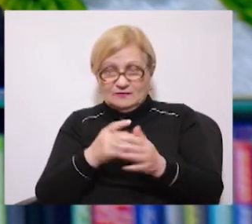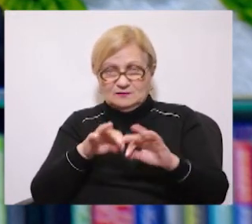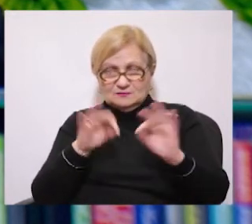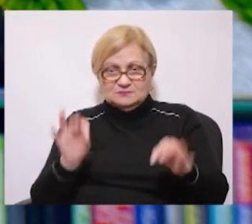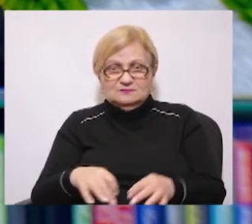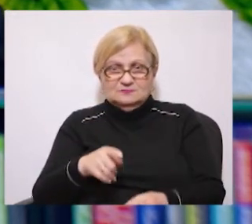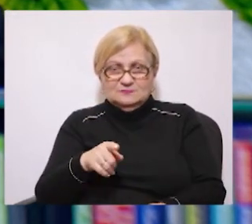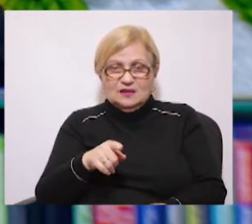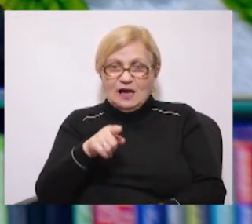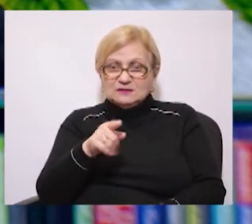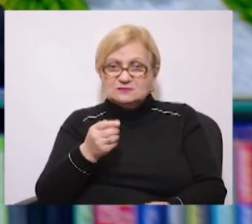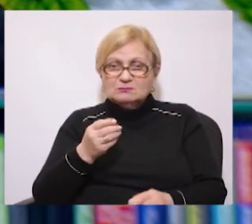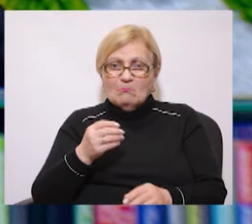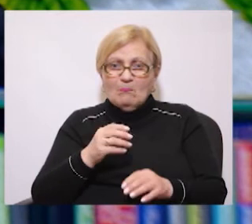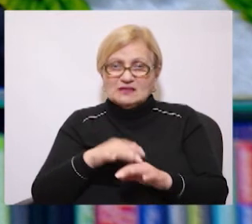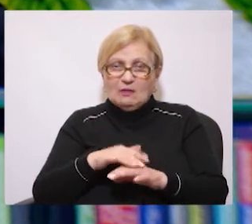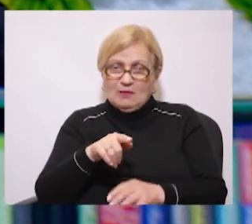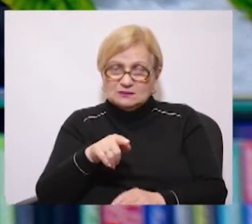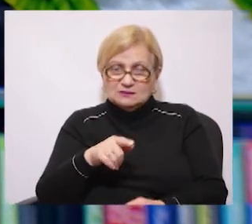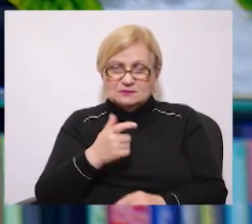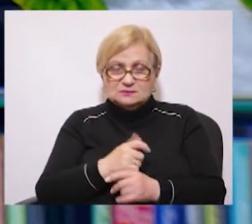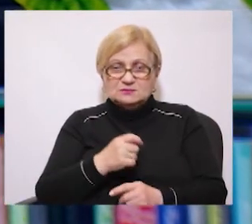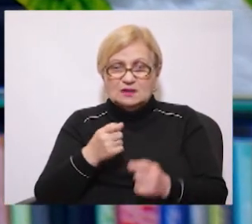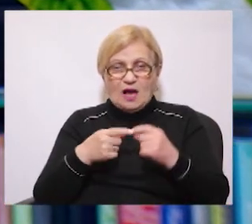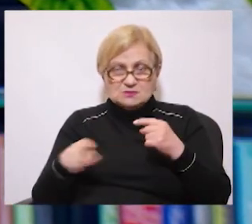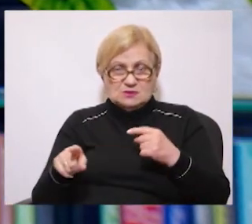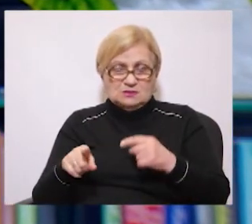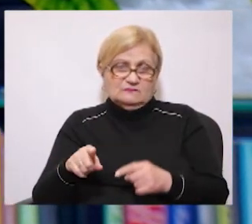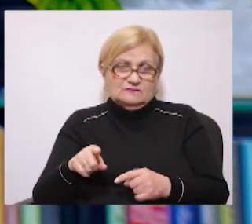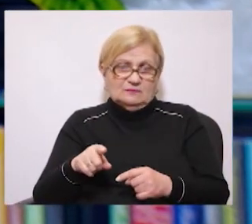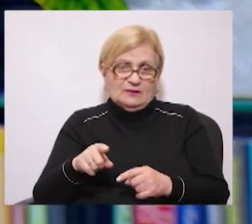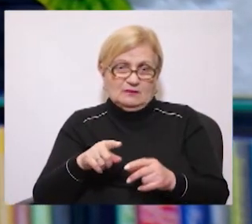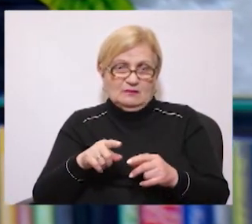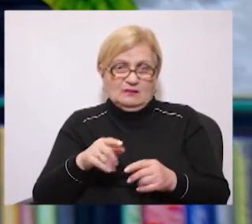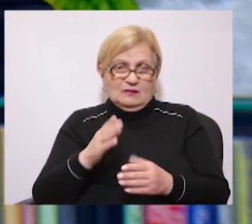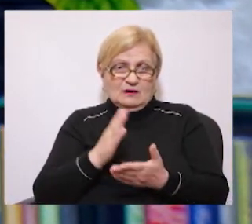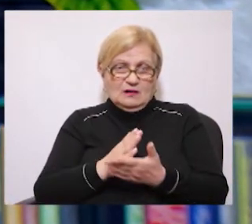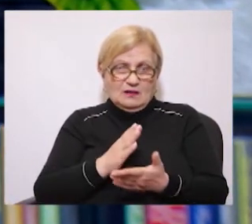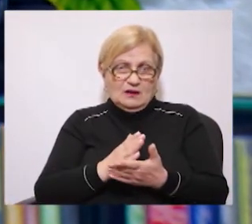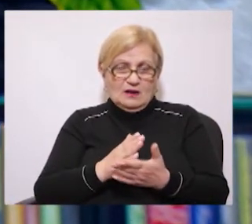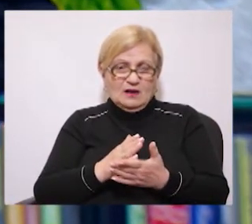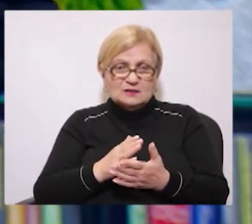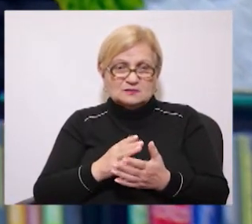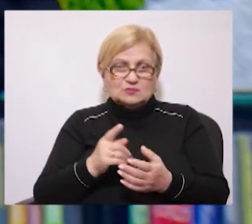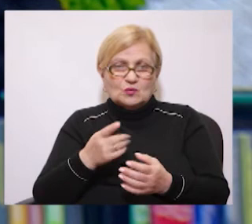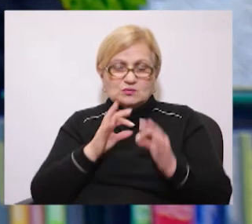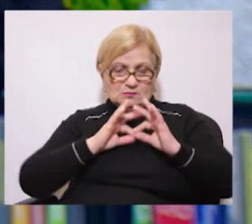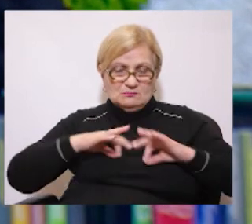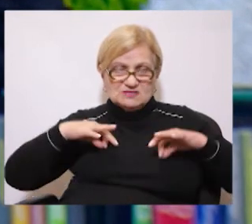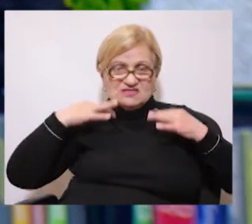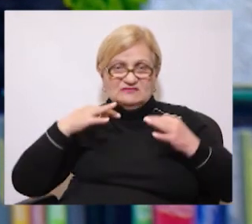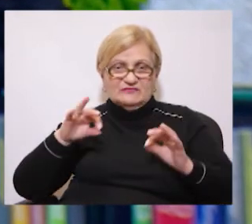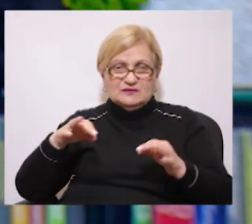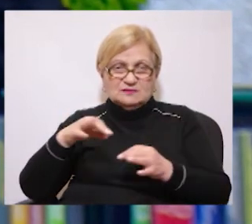თუ ეს საგანი. რა თქმა უნდა, თავისი სპეციფიკით განსხვავდება სხვა საგნებისაგან. არის ერთი ძივივით აკინძული მშვენიერი